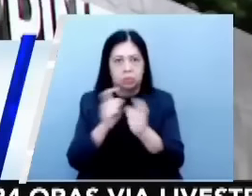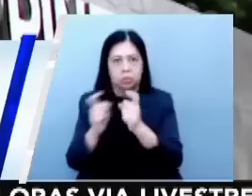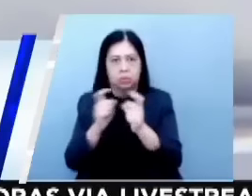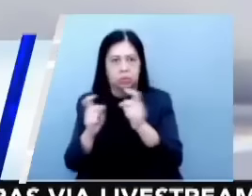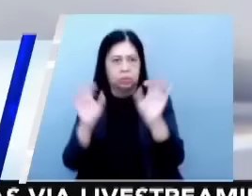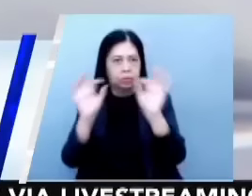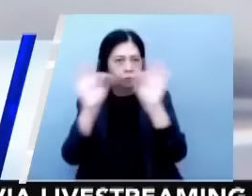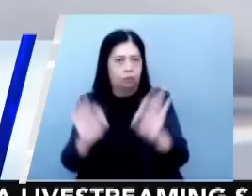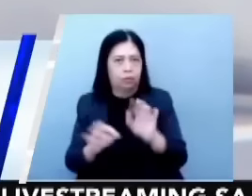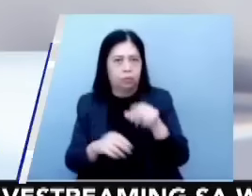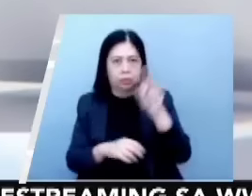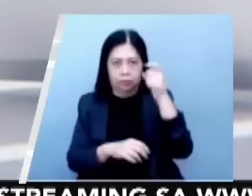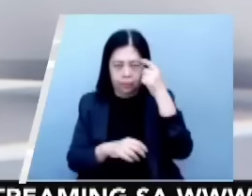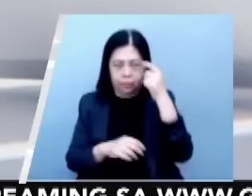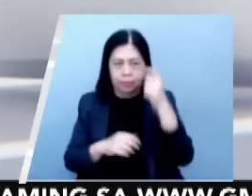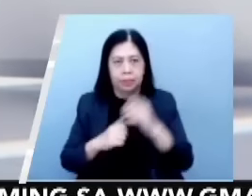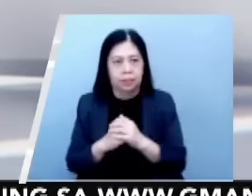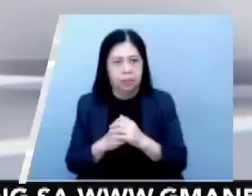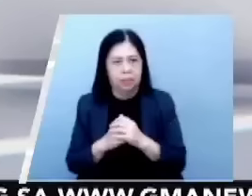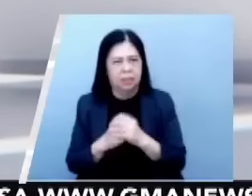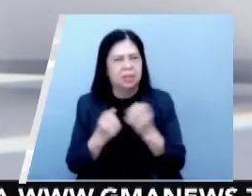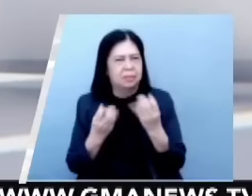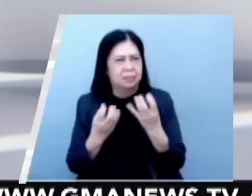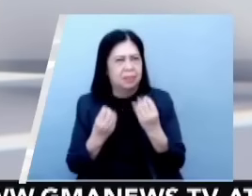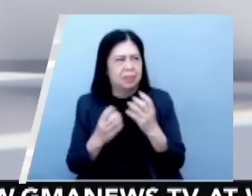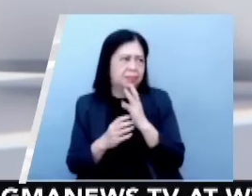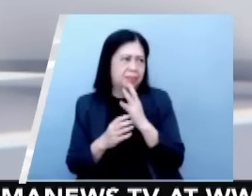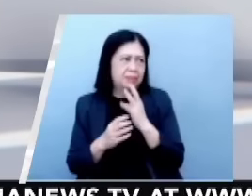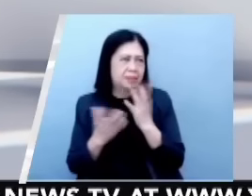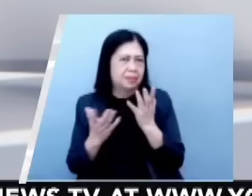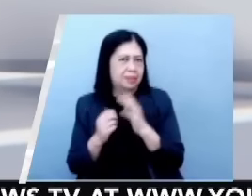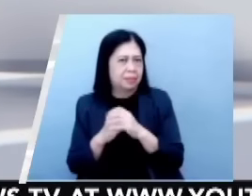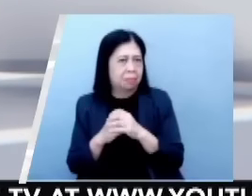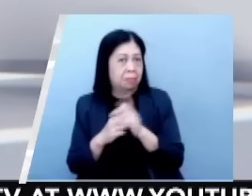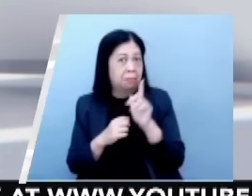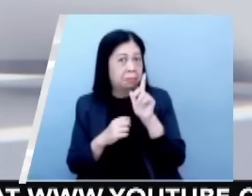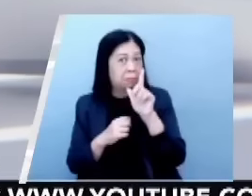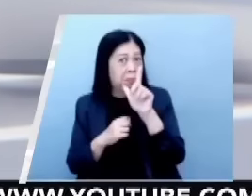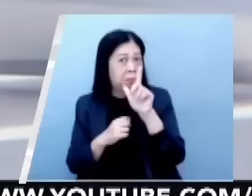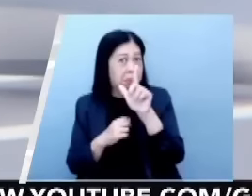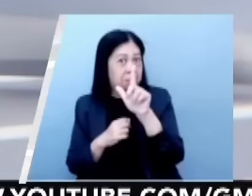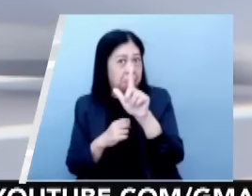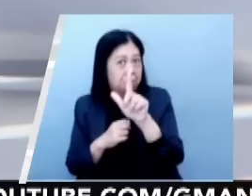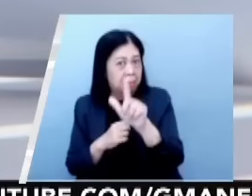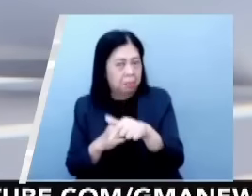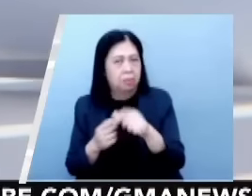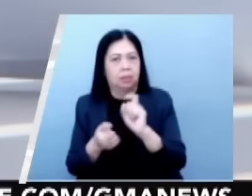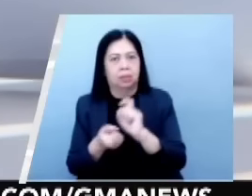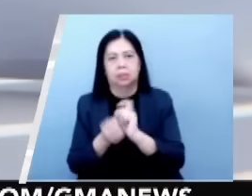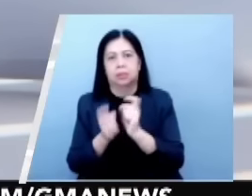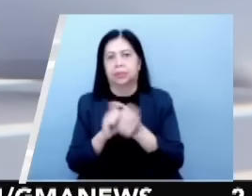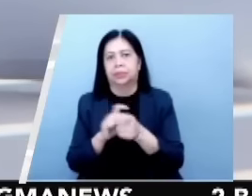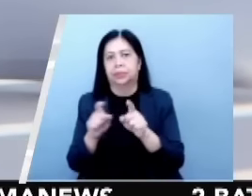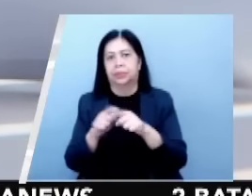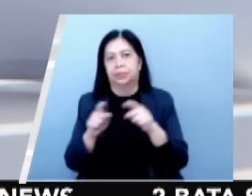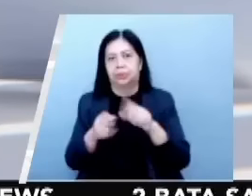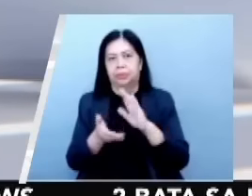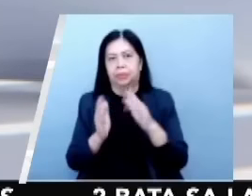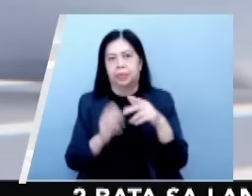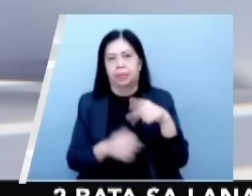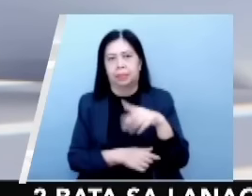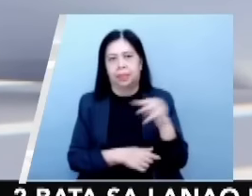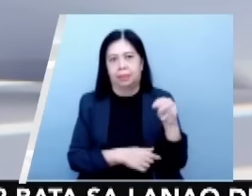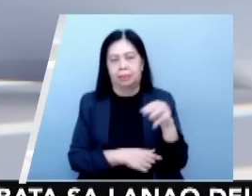gobyerno. Maraming nagbabanggit na sa hunot-dulo nito, magpa-parliamentary na tayo. Sino bang